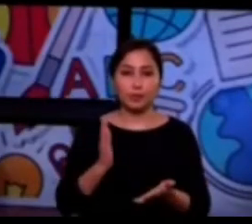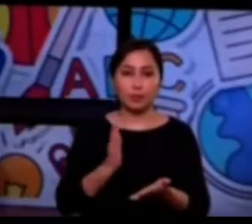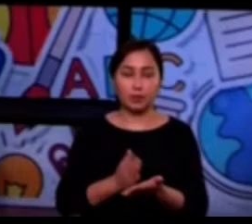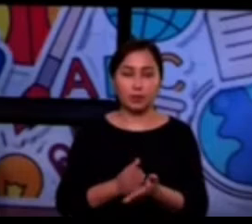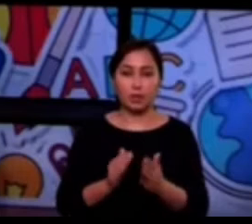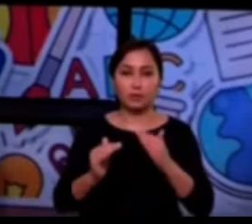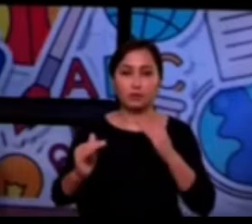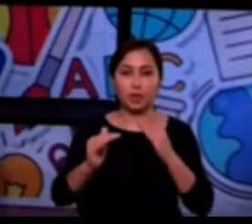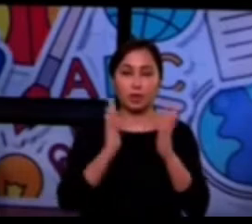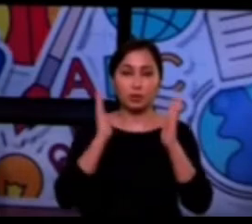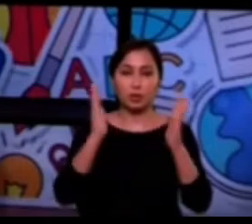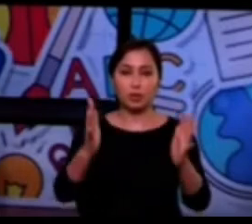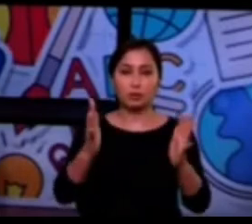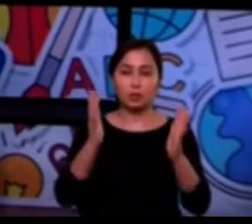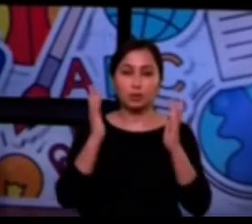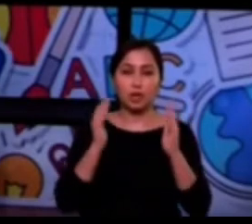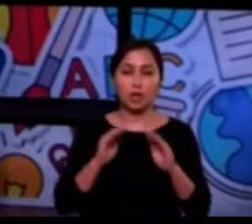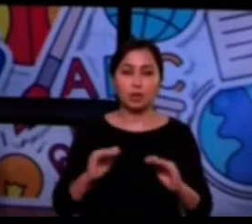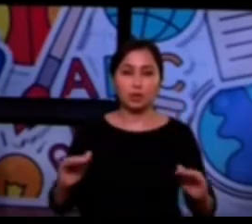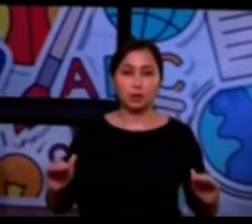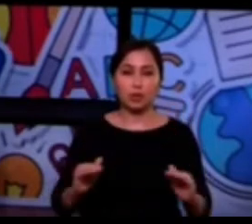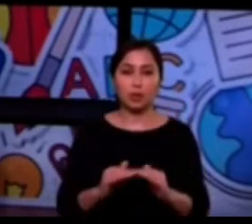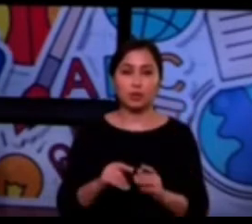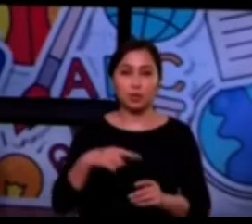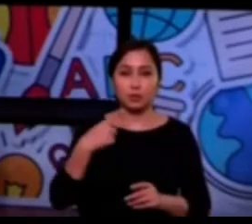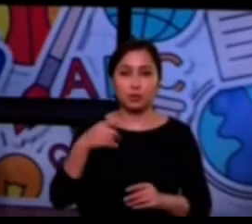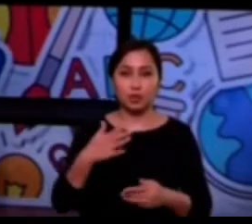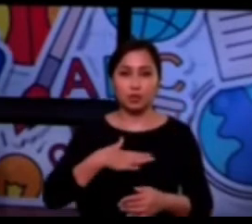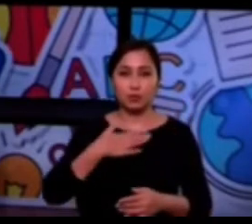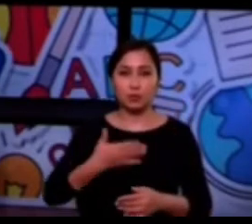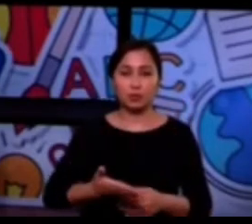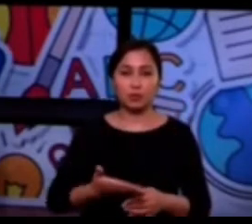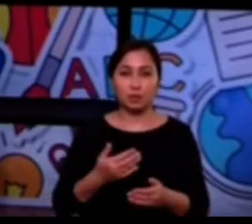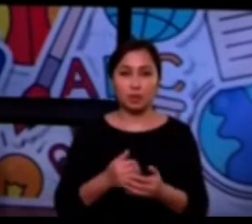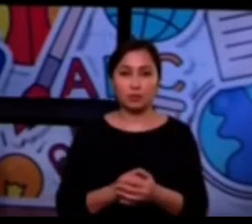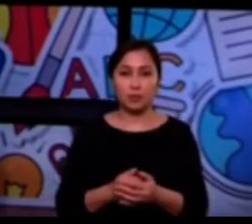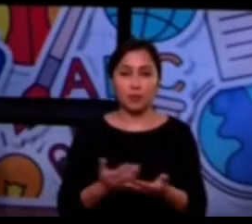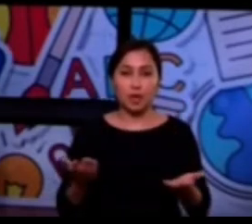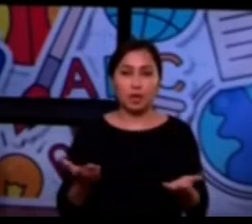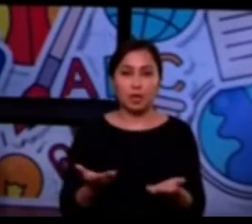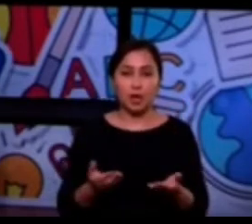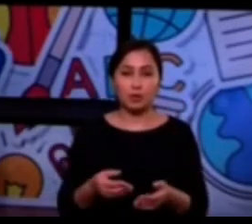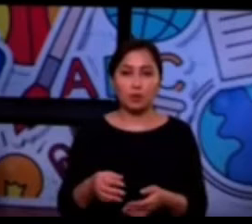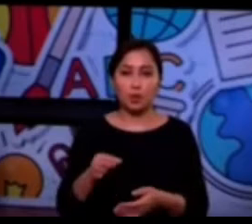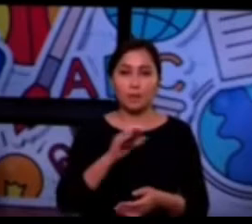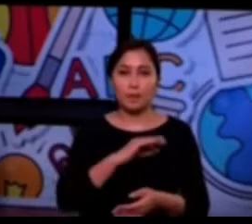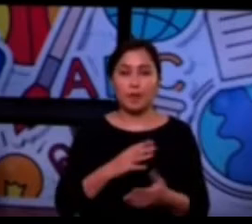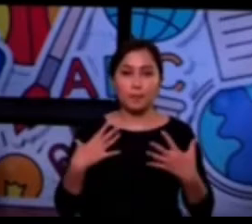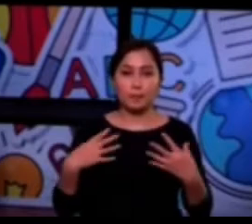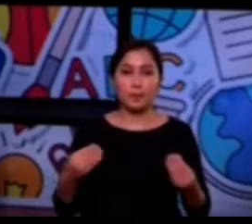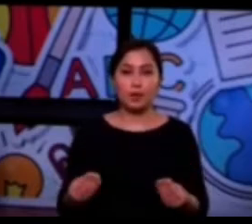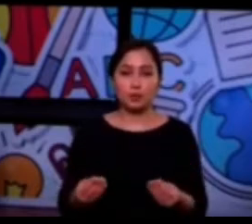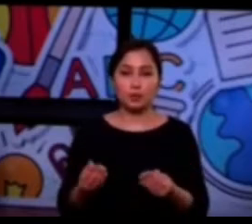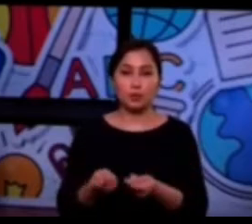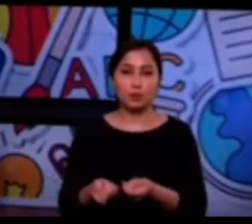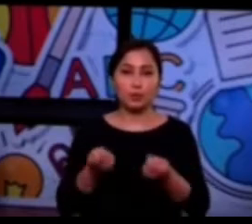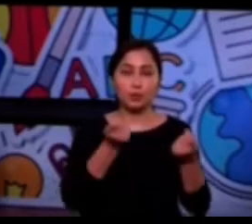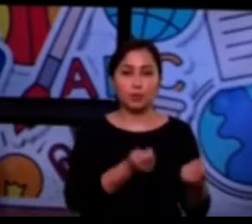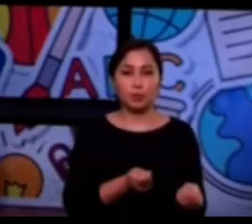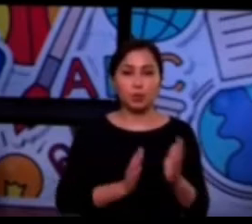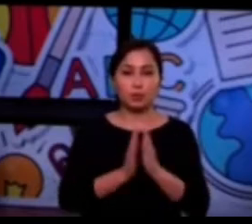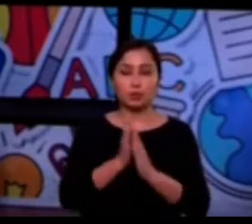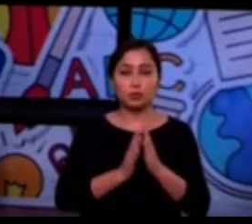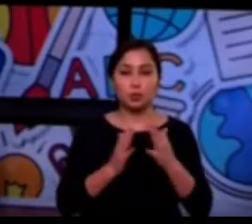и в садах. Ребятки, скажите мне, пожалуйста, какую пользу приносят нам овощи